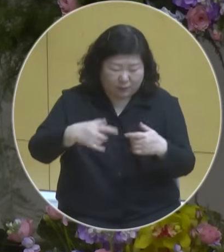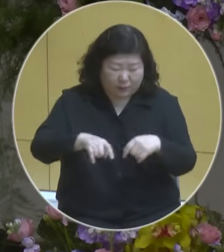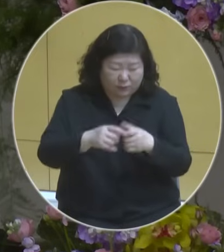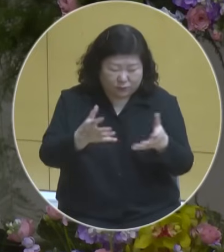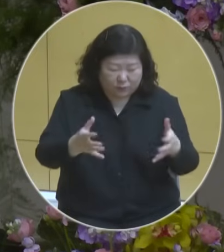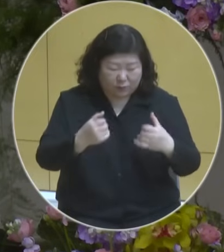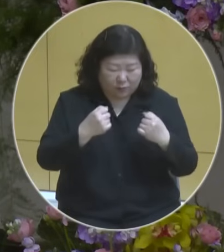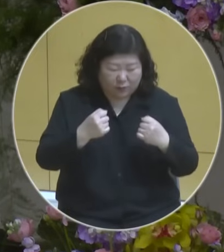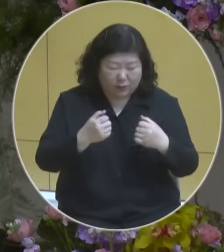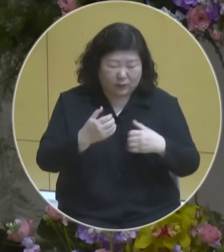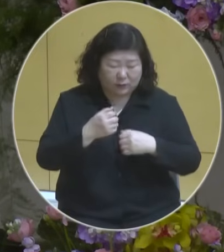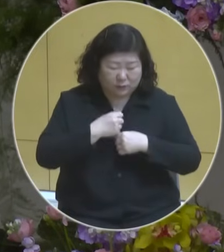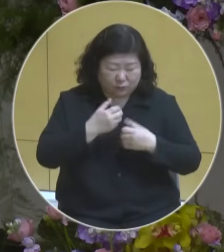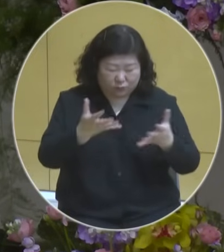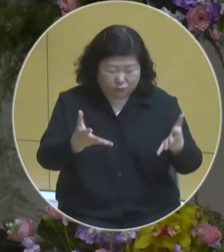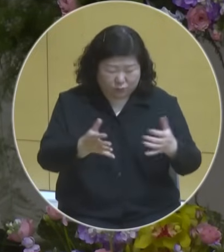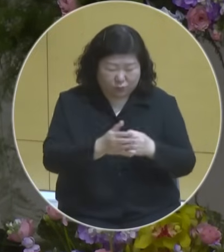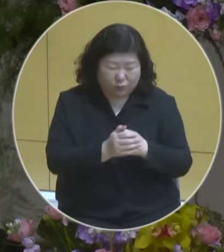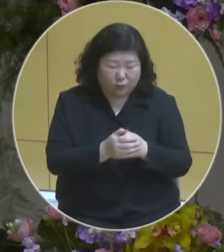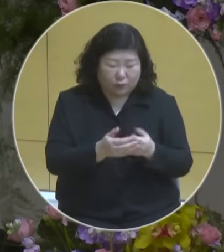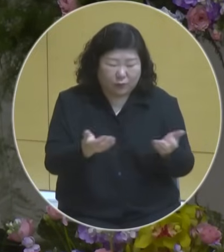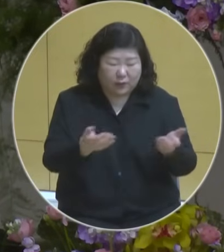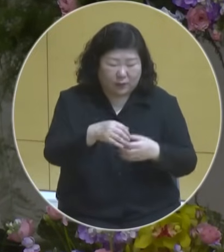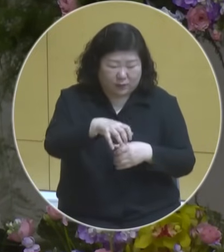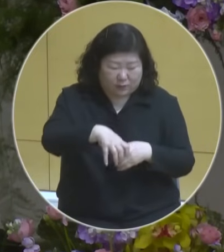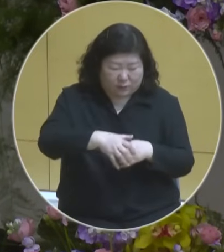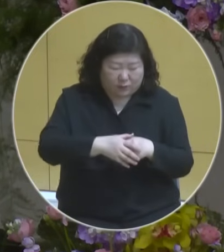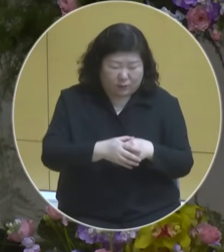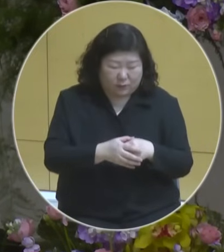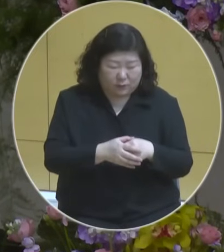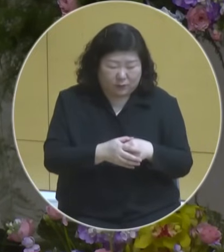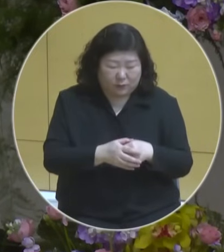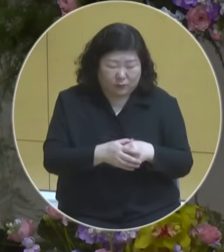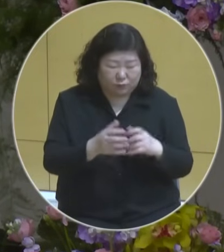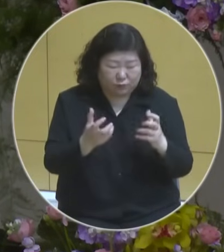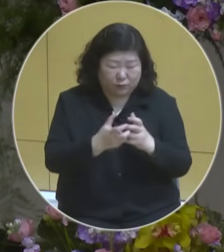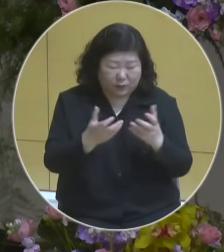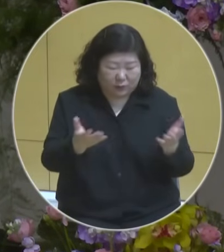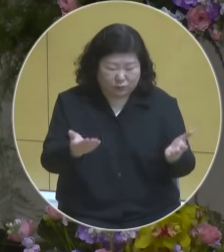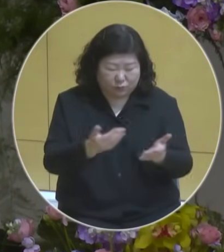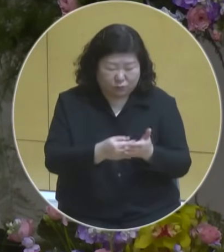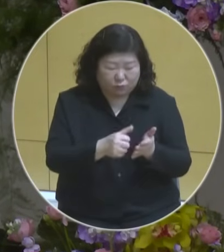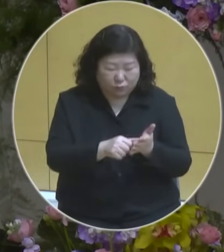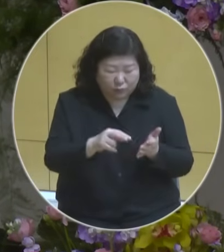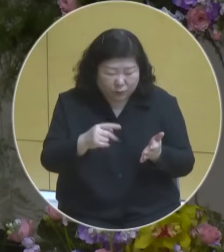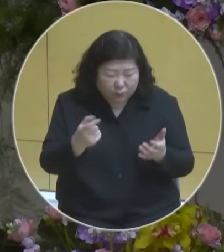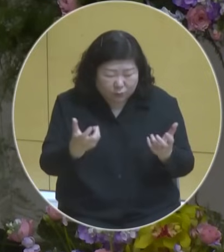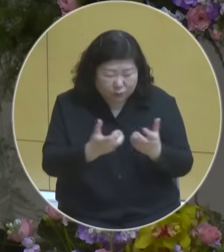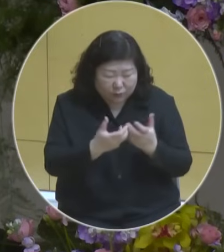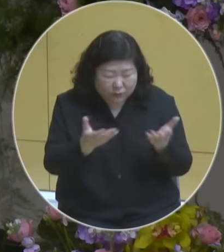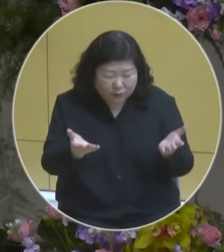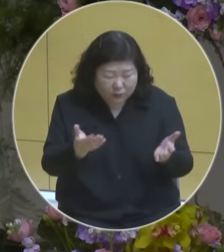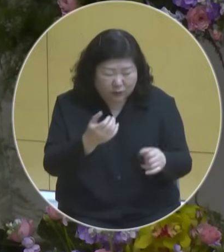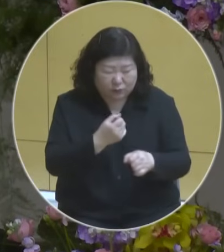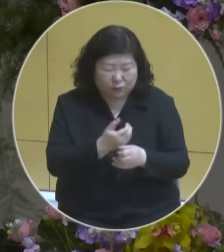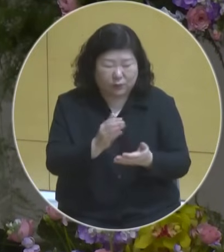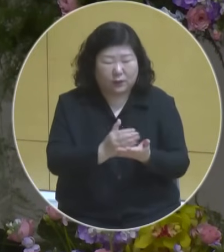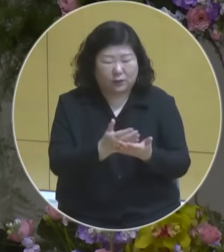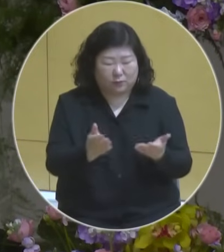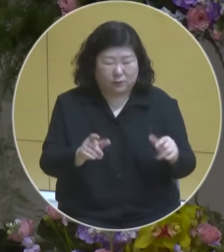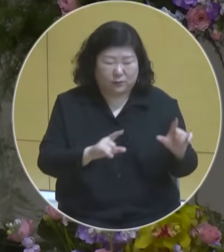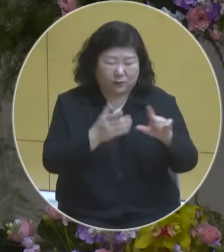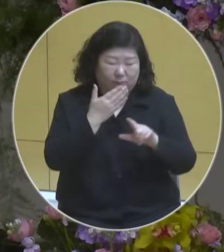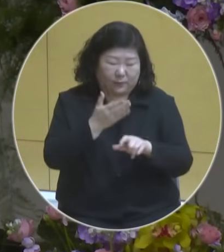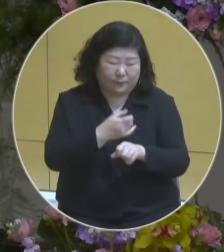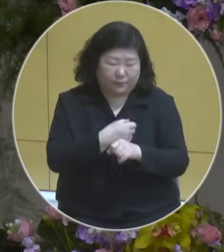직장과 사업장을 성케 하시며 물질적으로도 풍성해 하셔서 나누며 사는 은혜를 베풀어주시옵소서